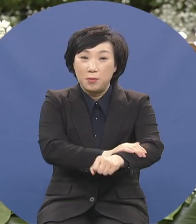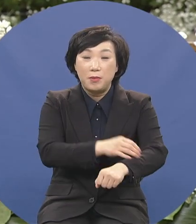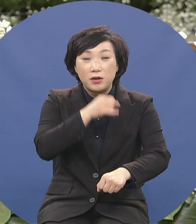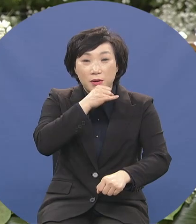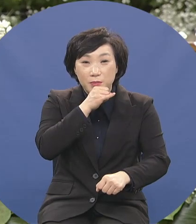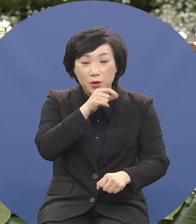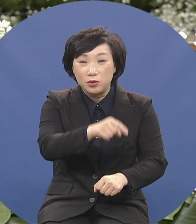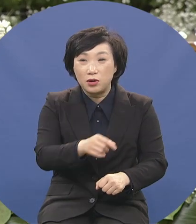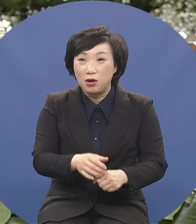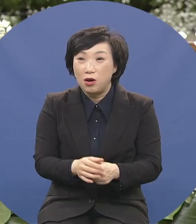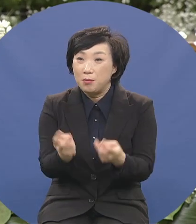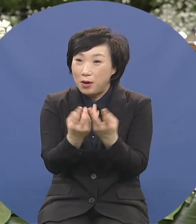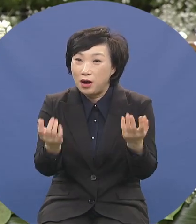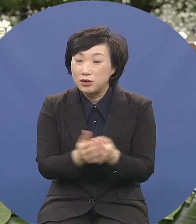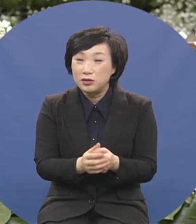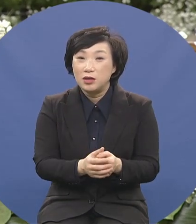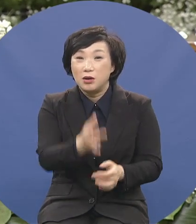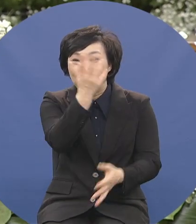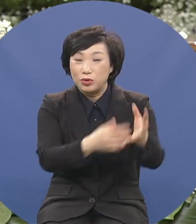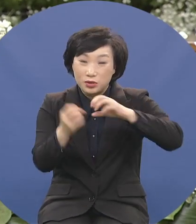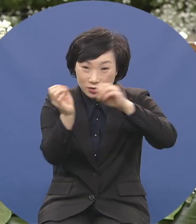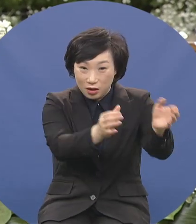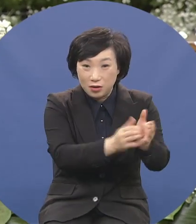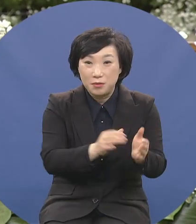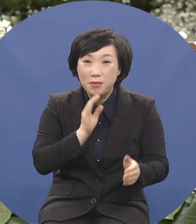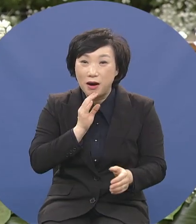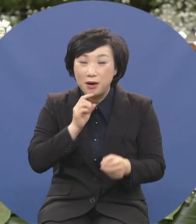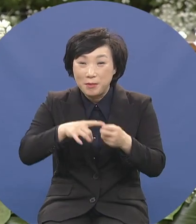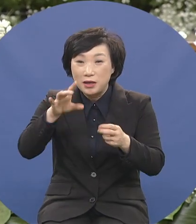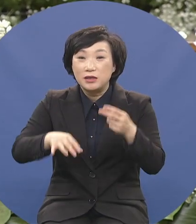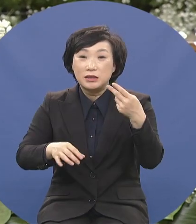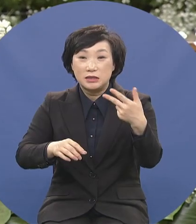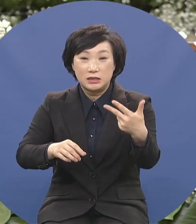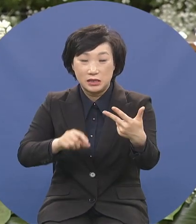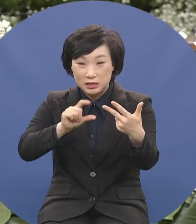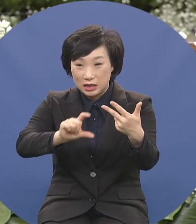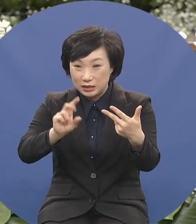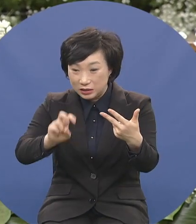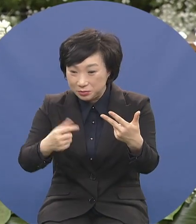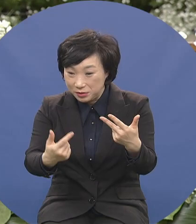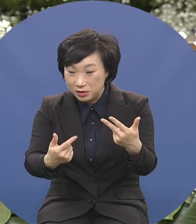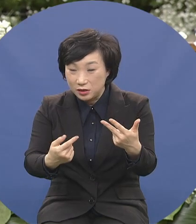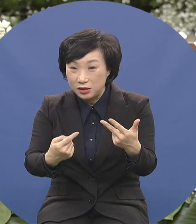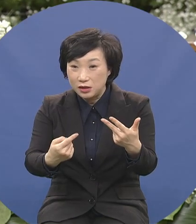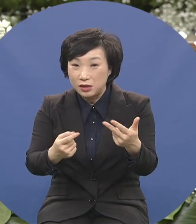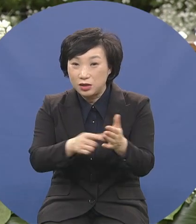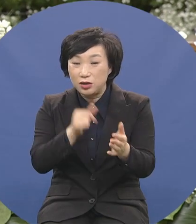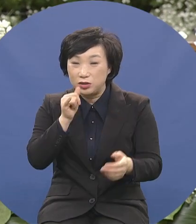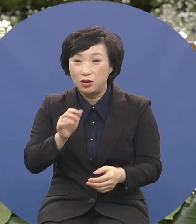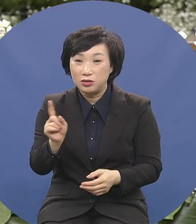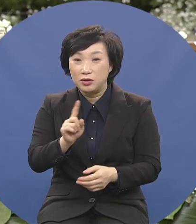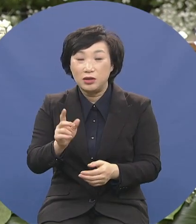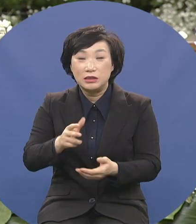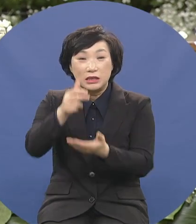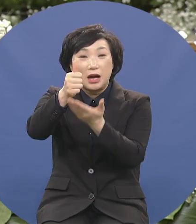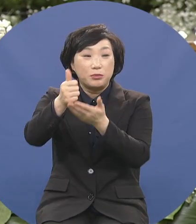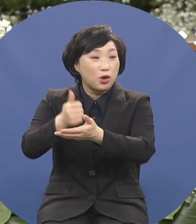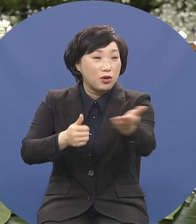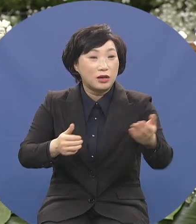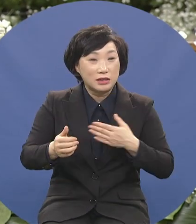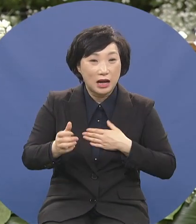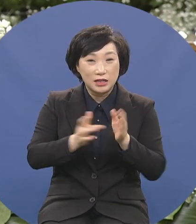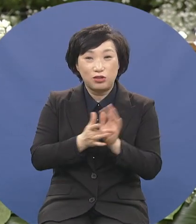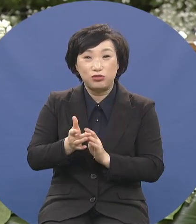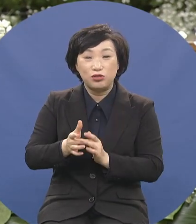속으로 들어갔어요. 마태복음 7장 21절 이하에도 사람들이 나보고 주여 주여 하는 데마다 천국 가냐?